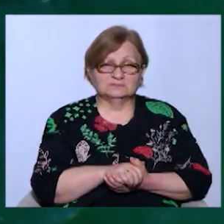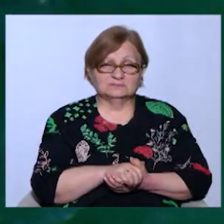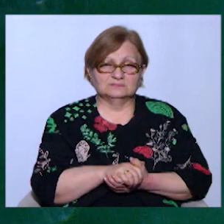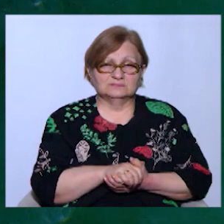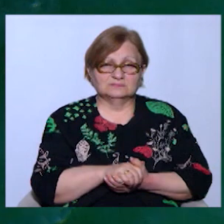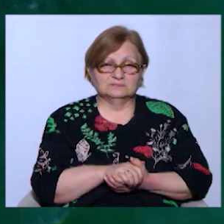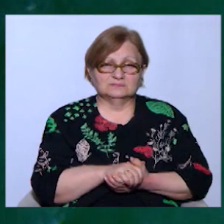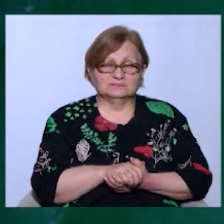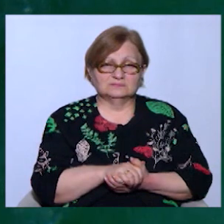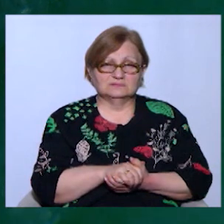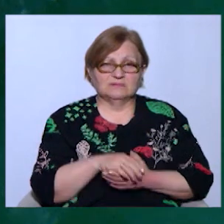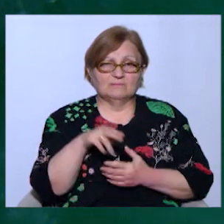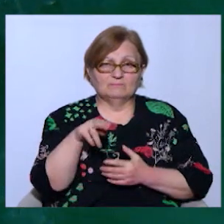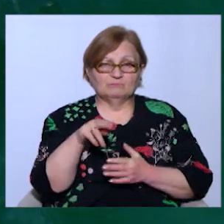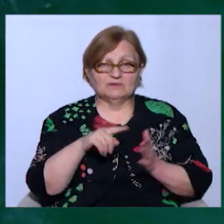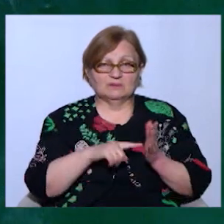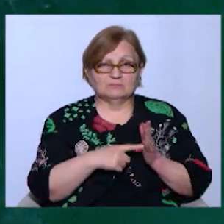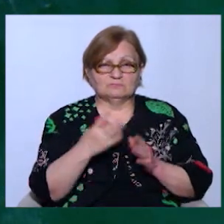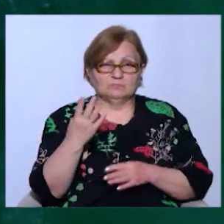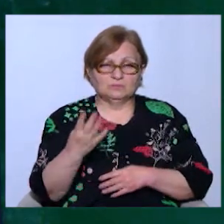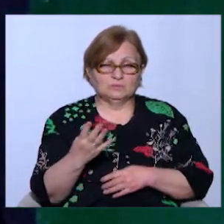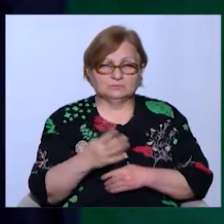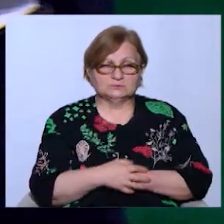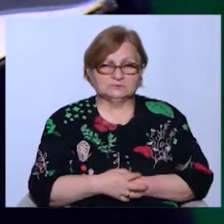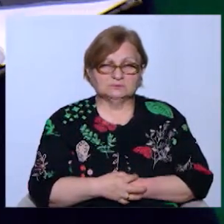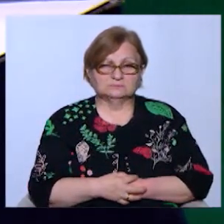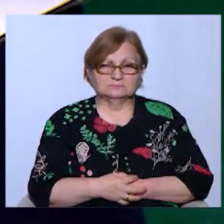პი გამრავლებული ოთხზე.